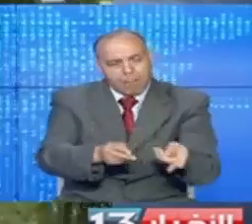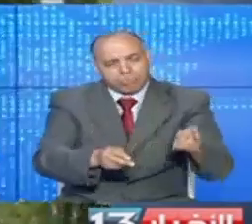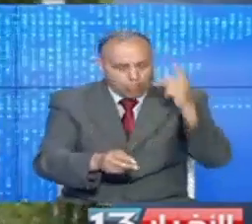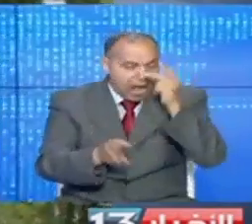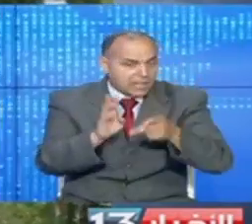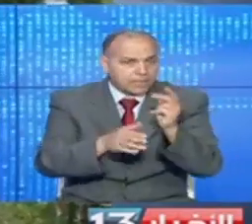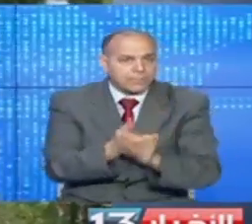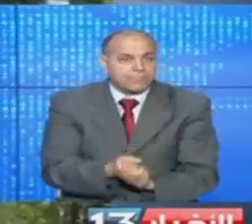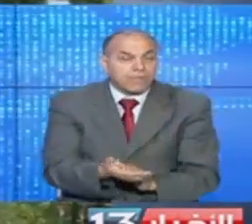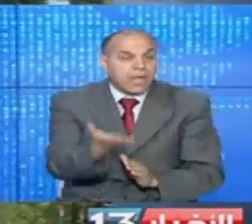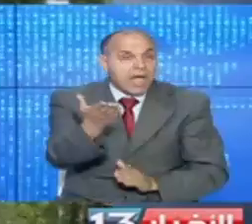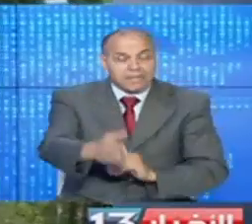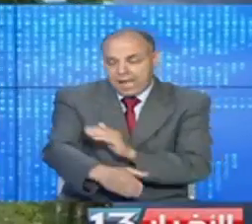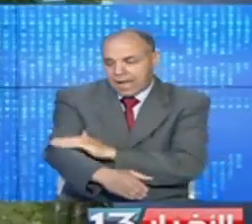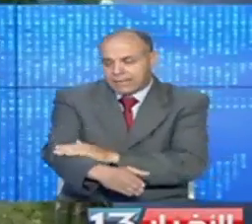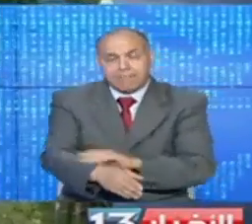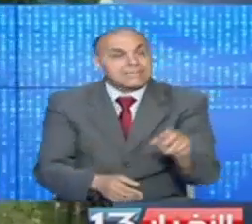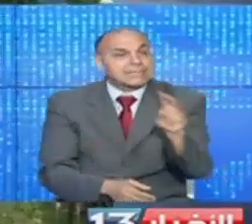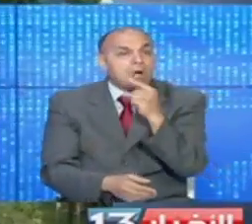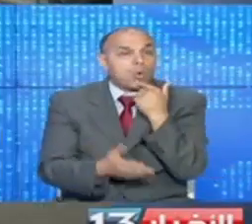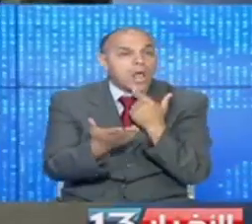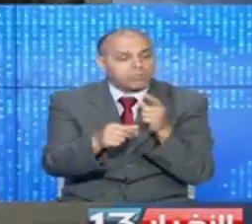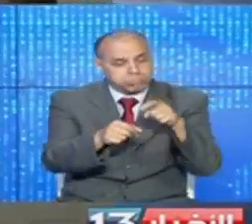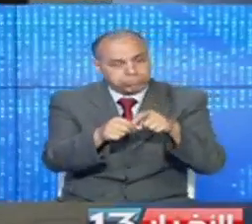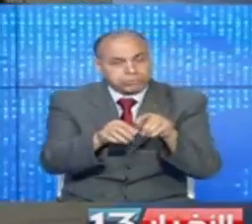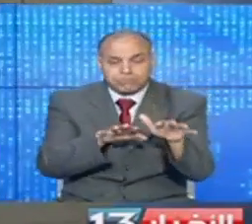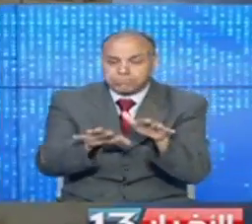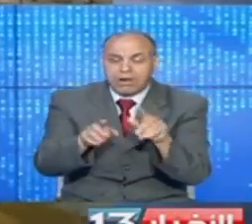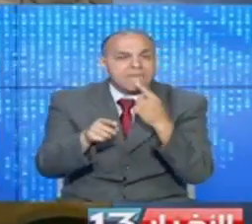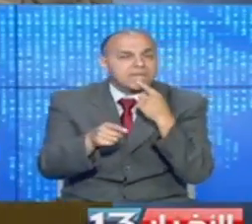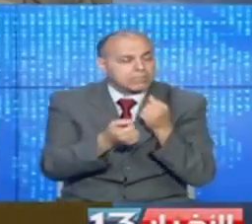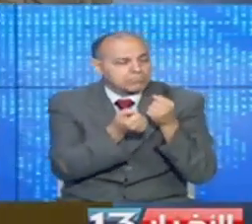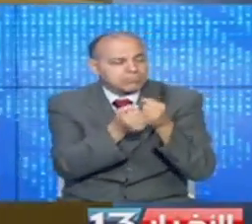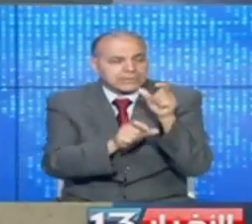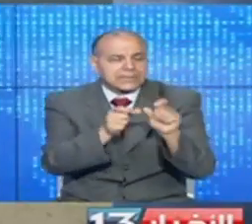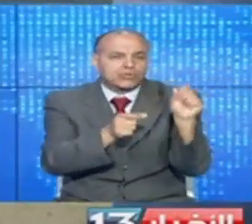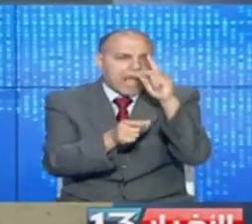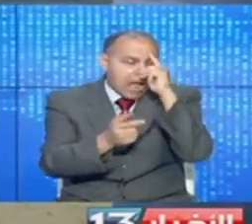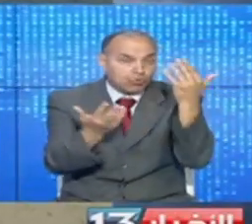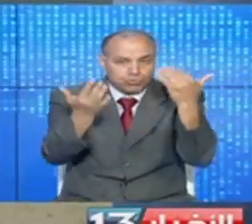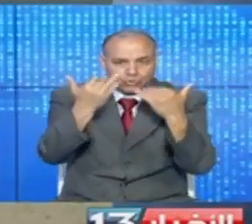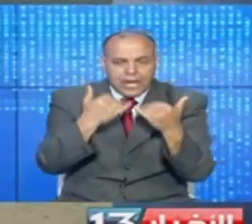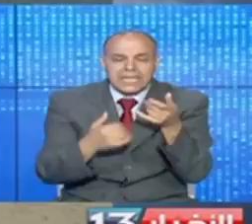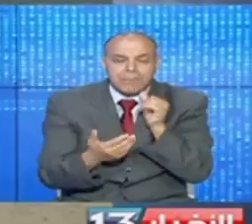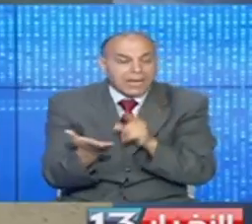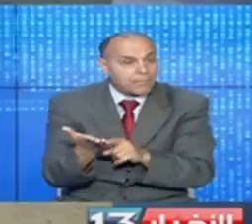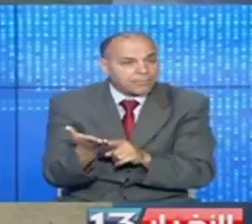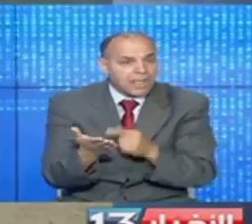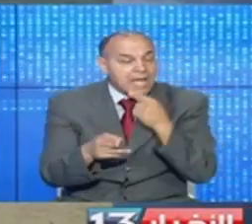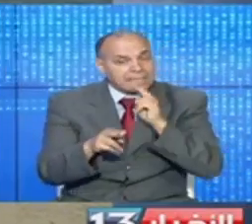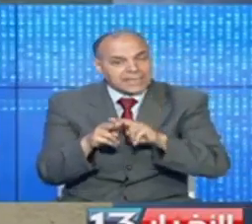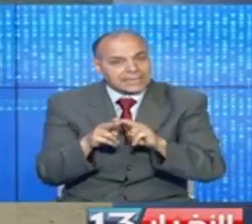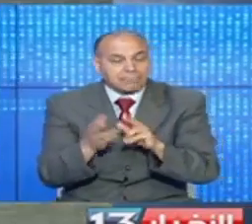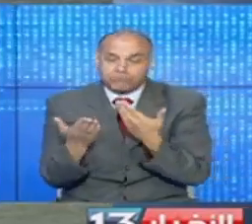الستاف. ويأمل العاملون في القطاع السياحي أن تسهم هذه الإجراءات في تشجيع السياح على القدوم إلى الجهة وفي